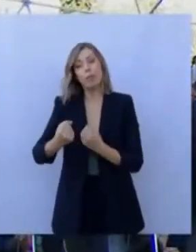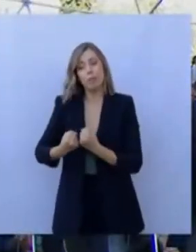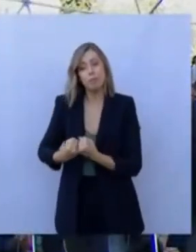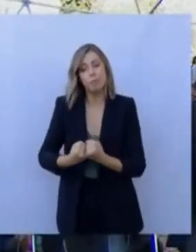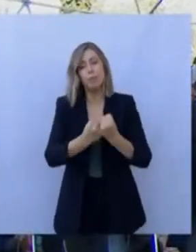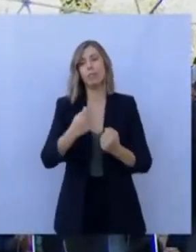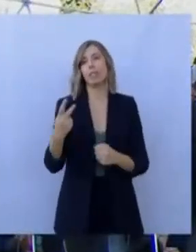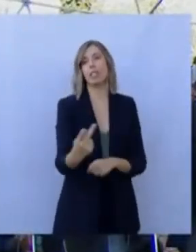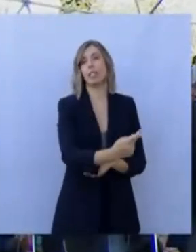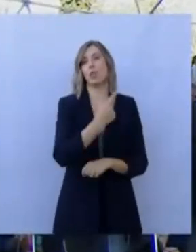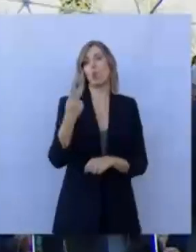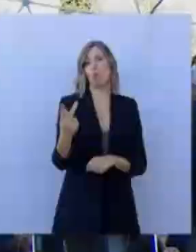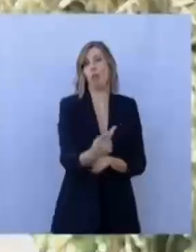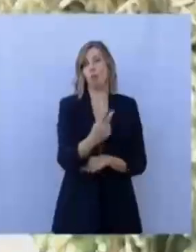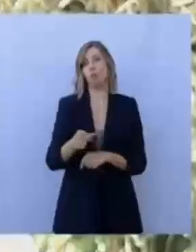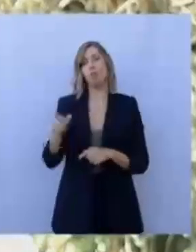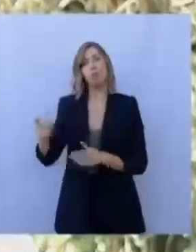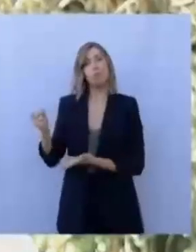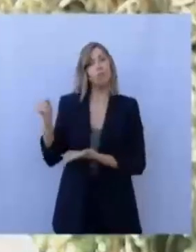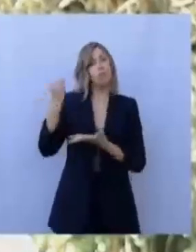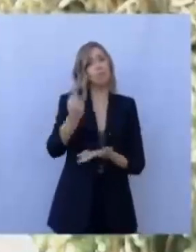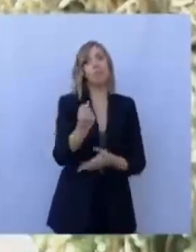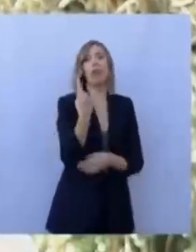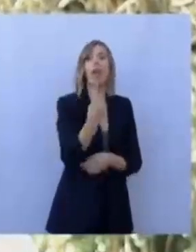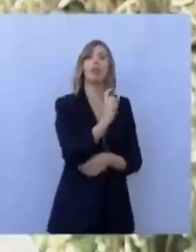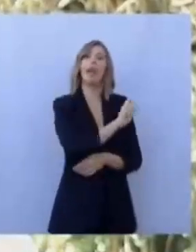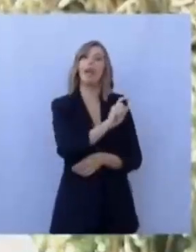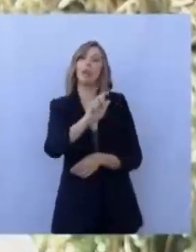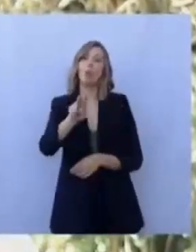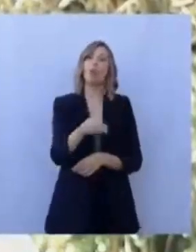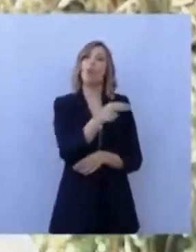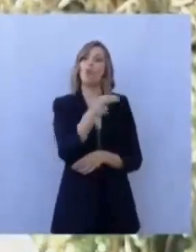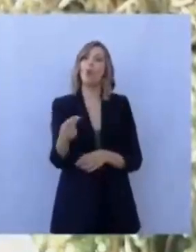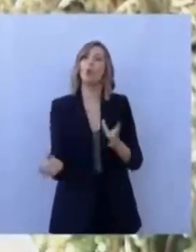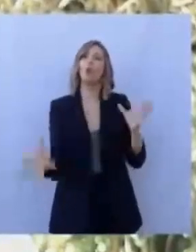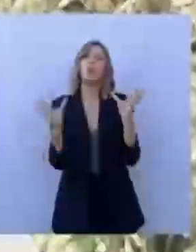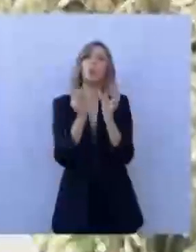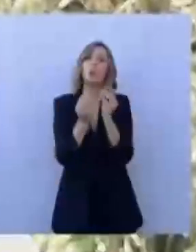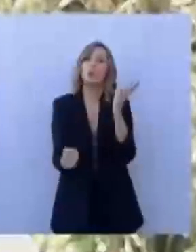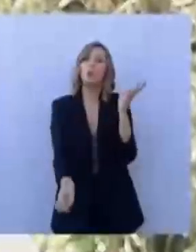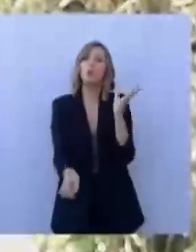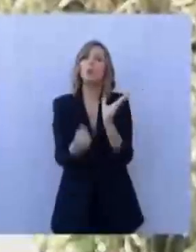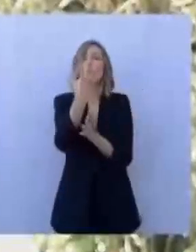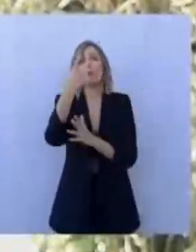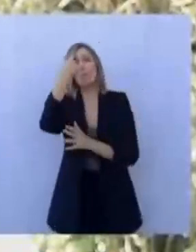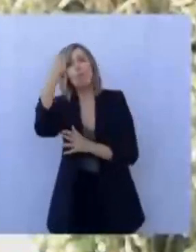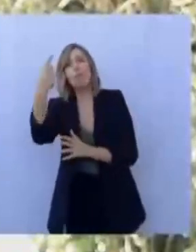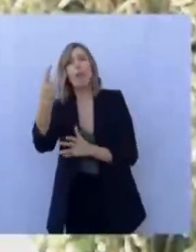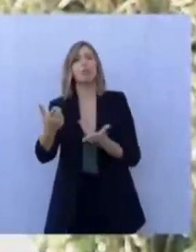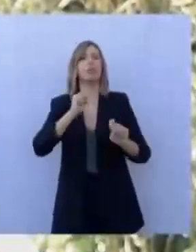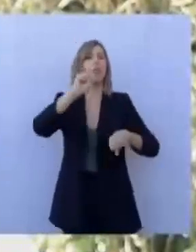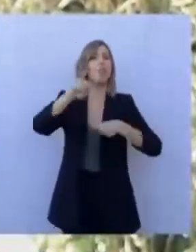διαθέτετε 1 εκατομμύριο ευρώ σε μια ανοιχτή πρόσκληση για νέες καινοτόμες δράσεις που